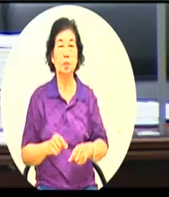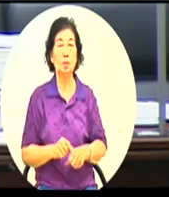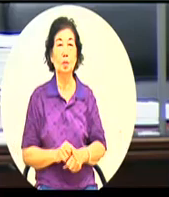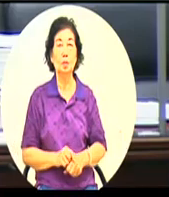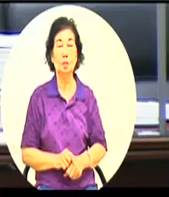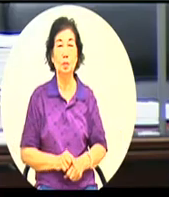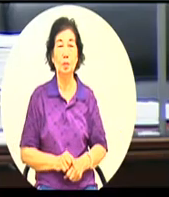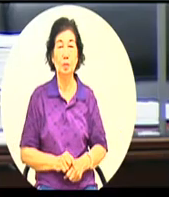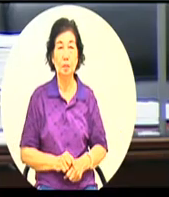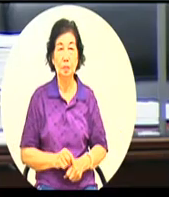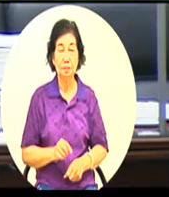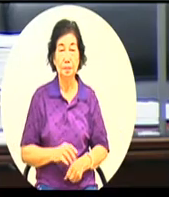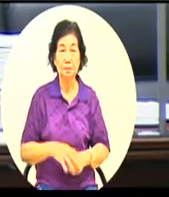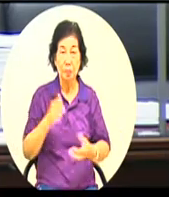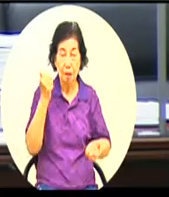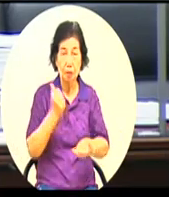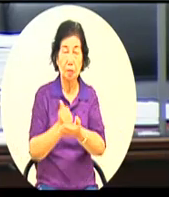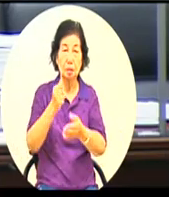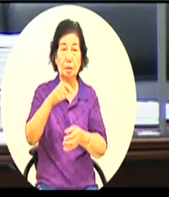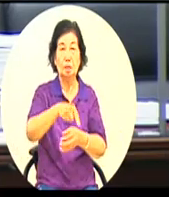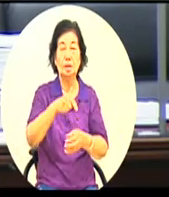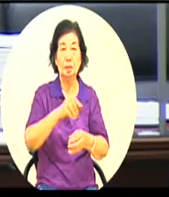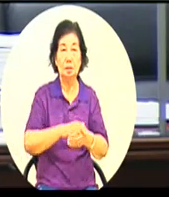拄啊连一项得八成伊都无，